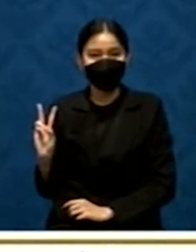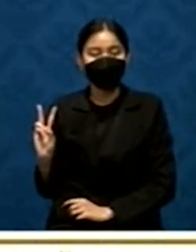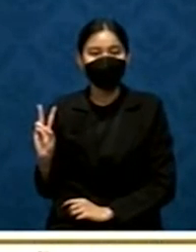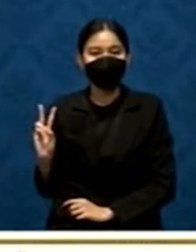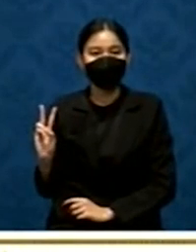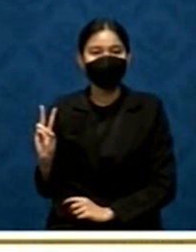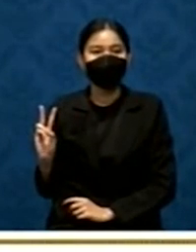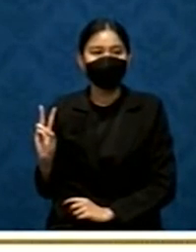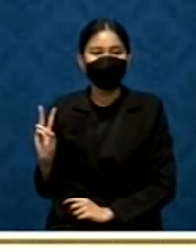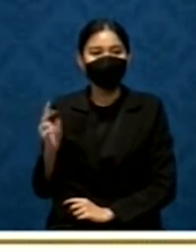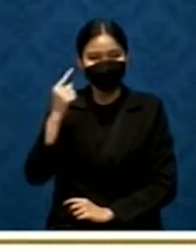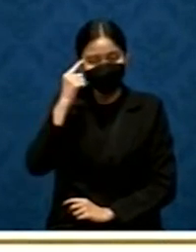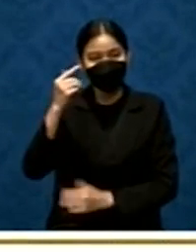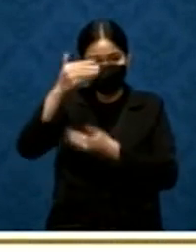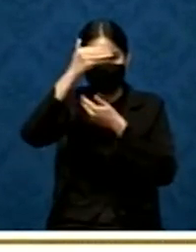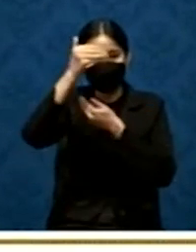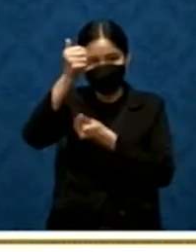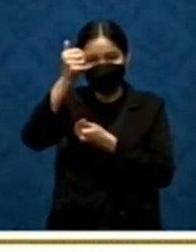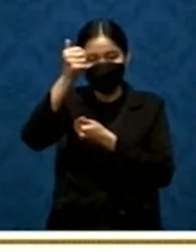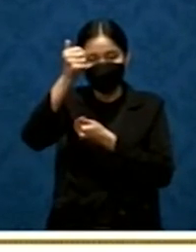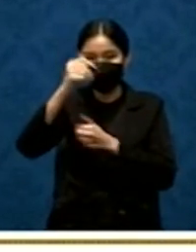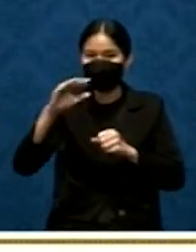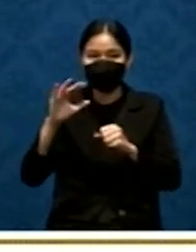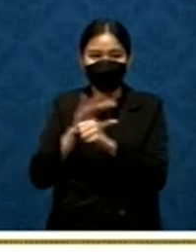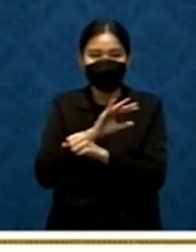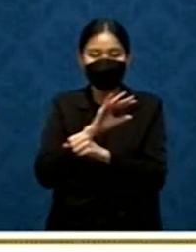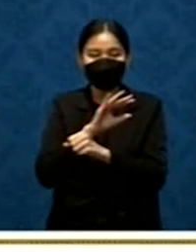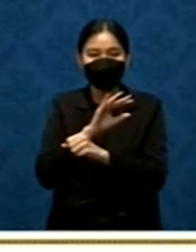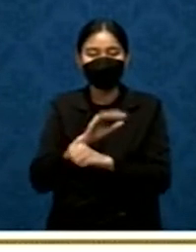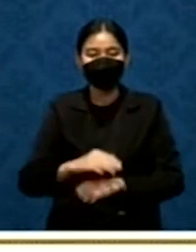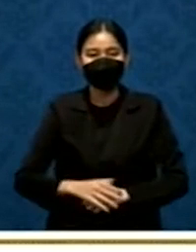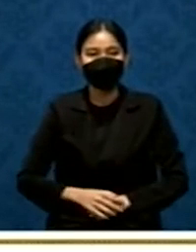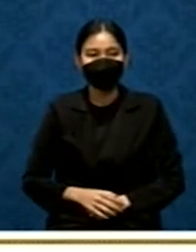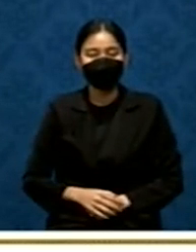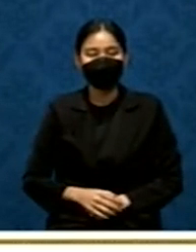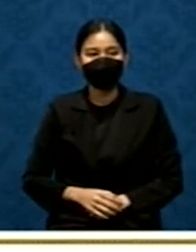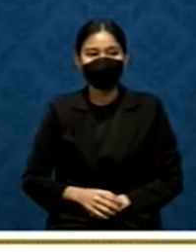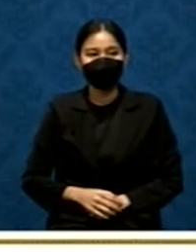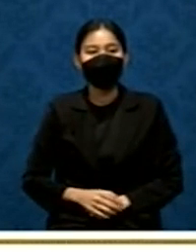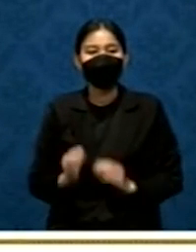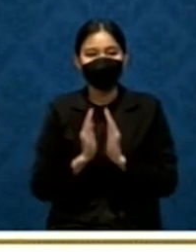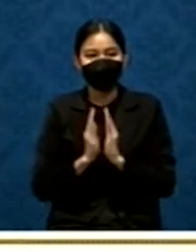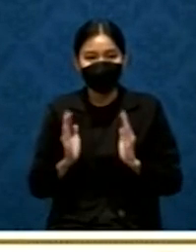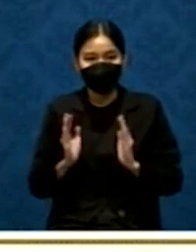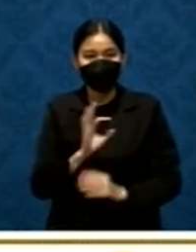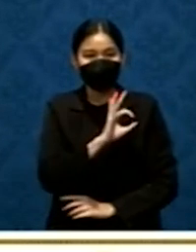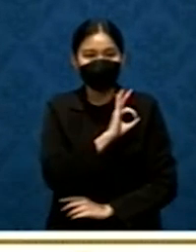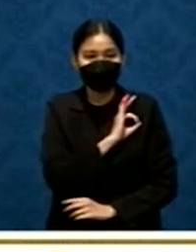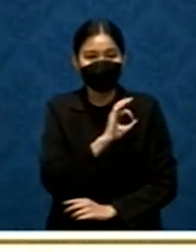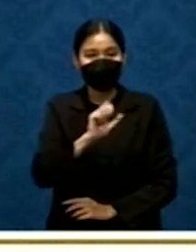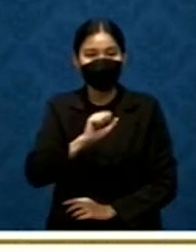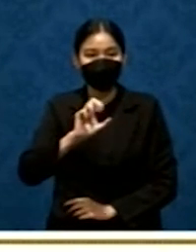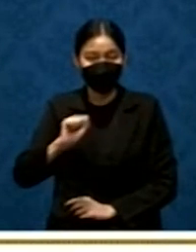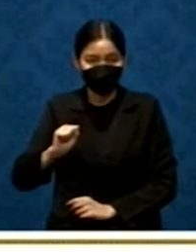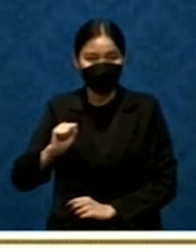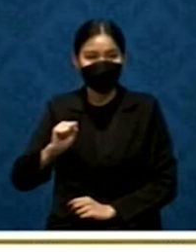ราให้ความสนใจอย่างเต็มที่และต้องขอบคุณท่านสมาชิกสภาผู้แทนราษ